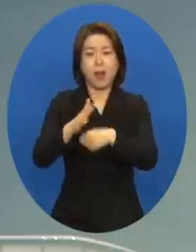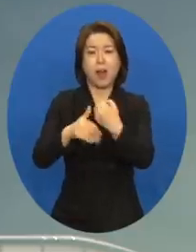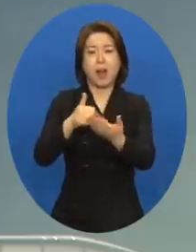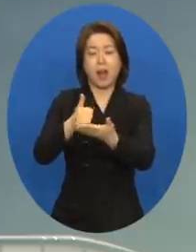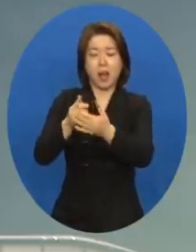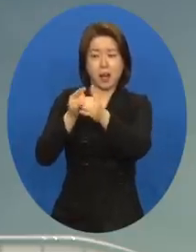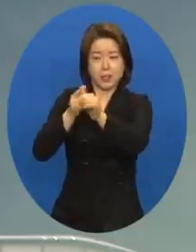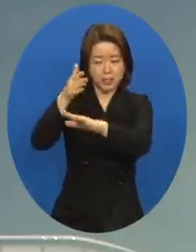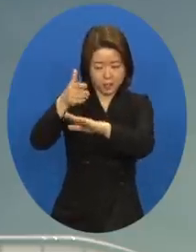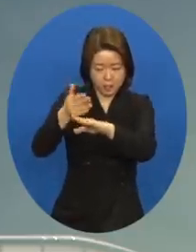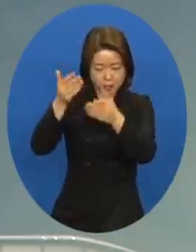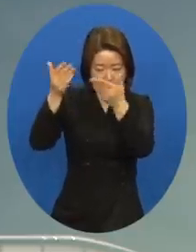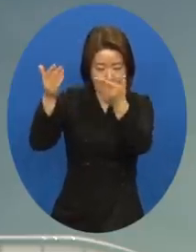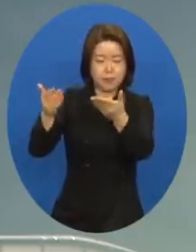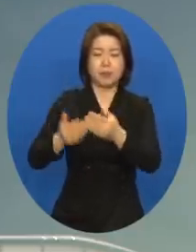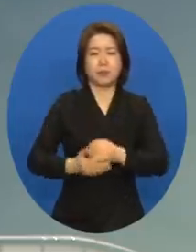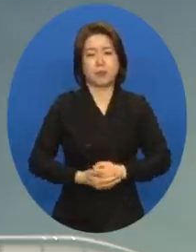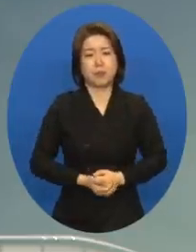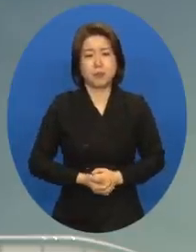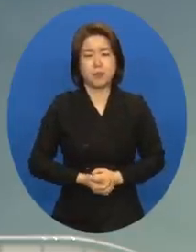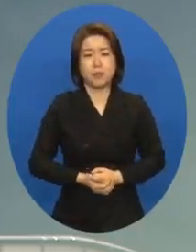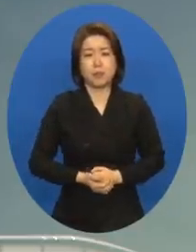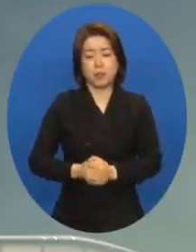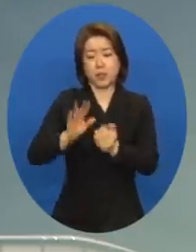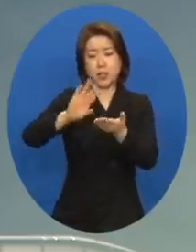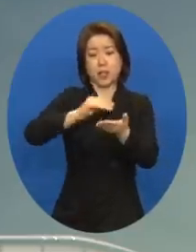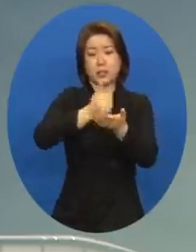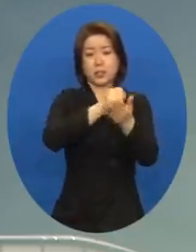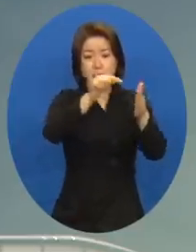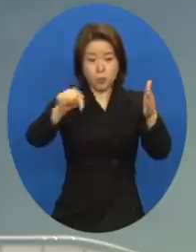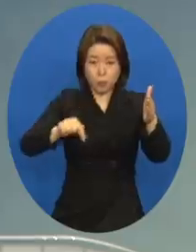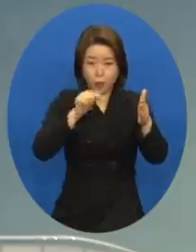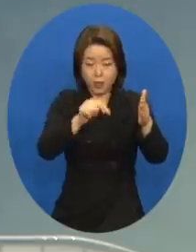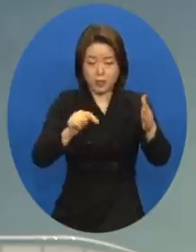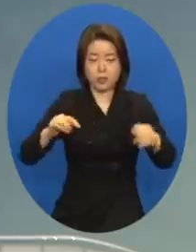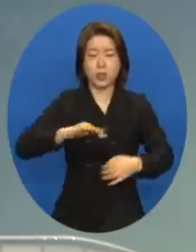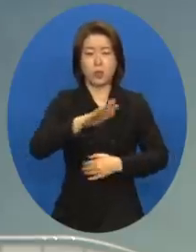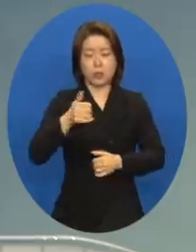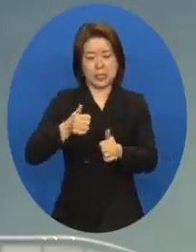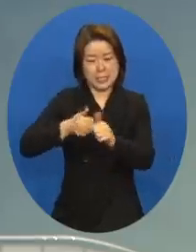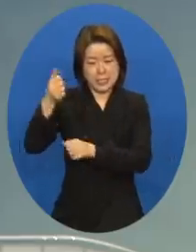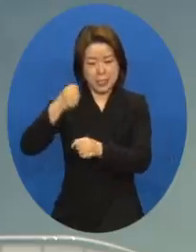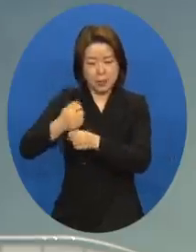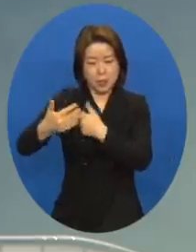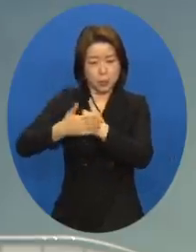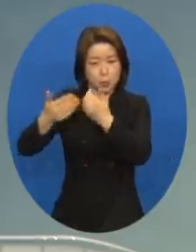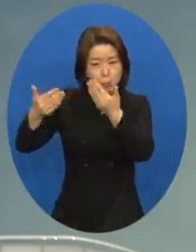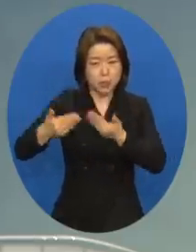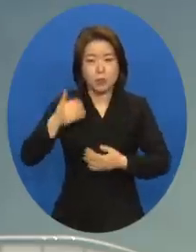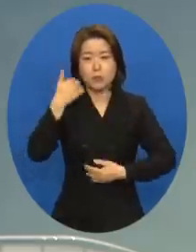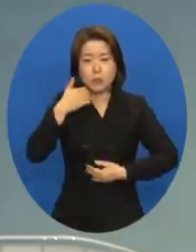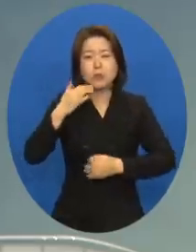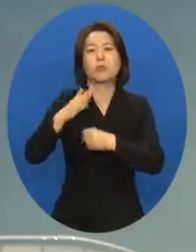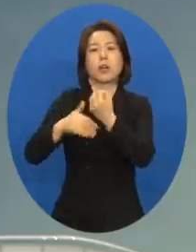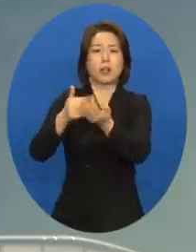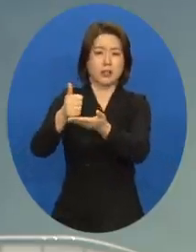하나님께 감사하노라. 그리스도 안에서 우리를 이기게 하시는 분이 하나님이시라는